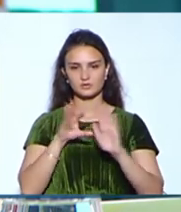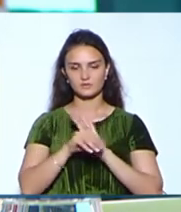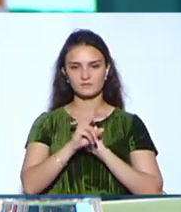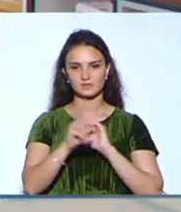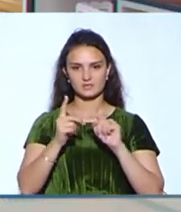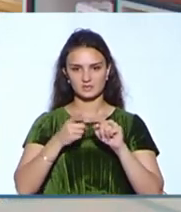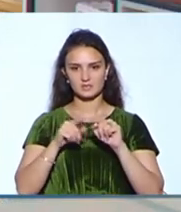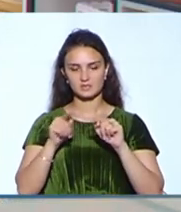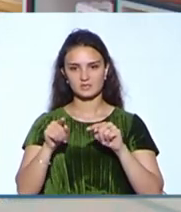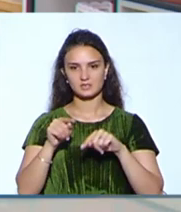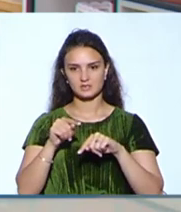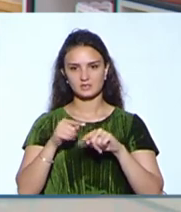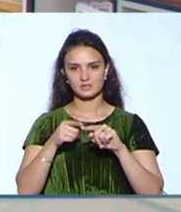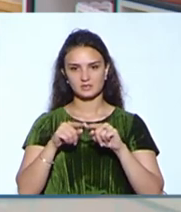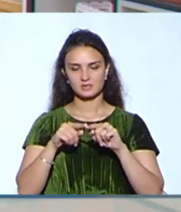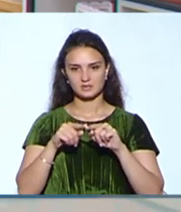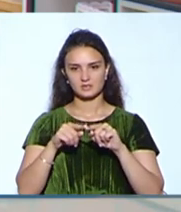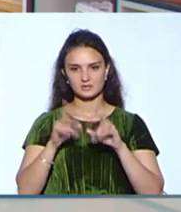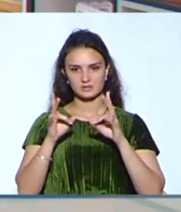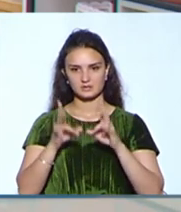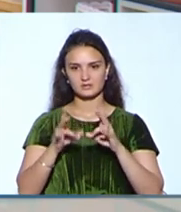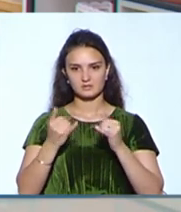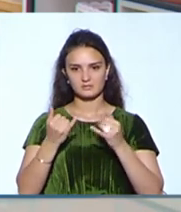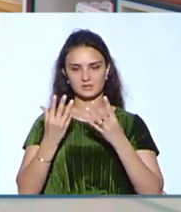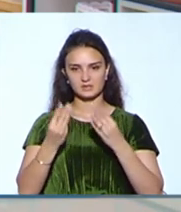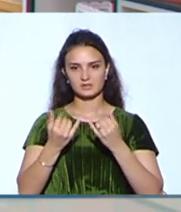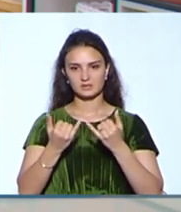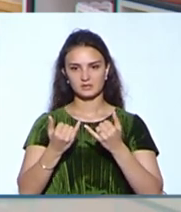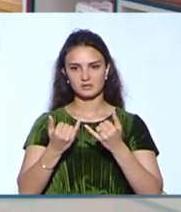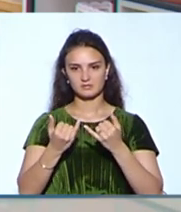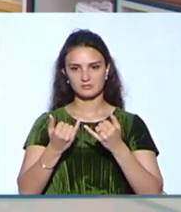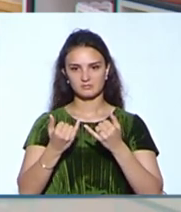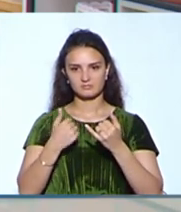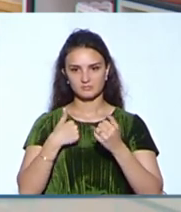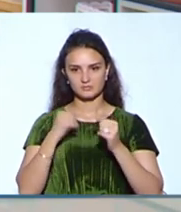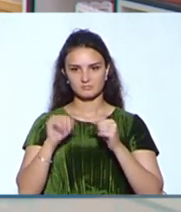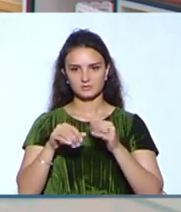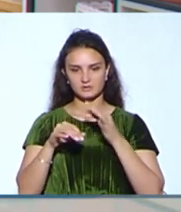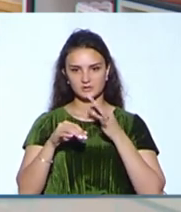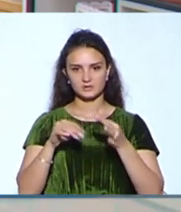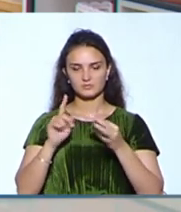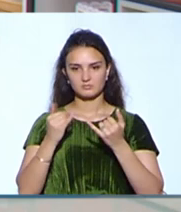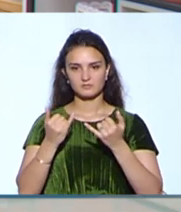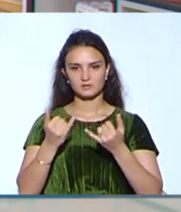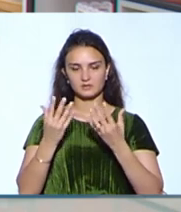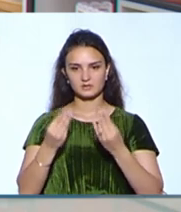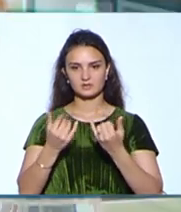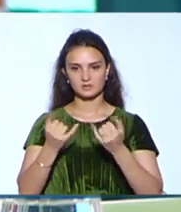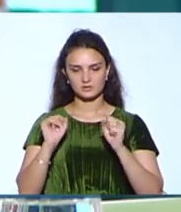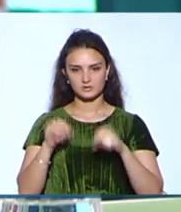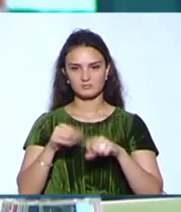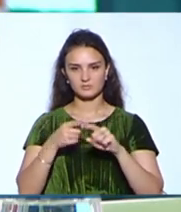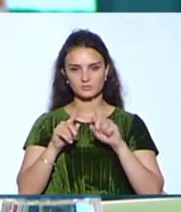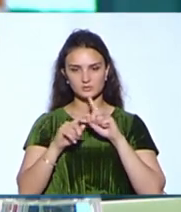ვისაც ეს განსაკუთრებით შეეხო დღევანდელი დღე. და მე შემიძლია გითხრათ, რომ დღევანდელ დღეს შეიძლება